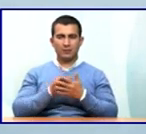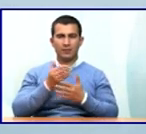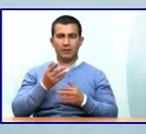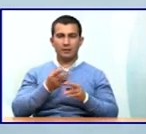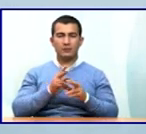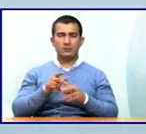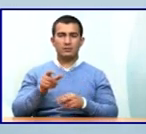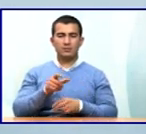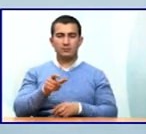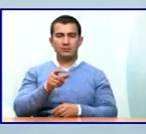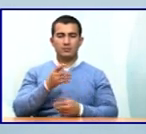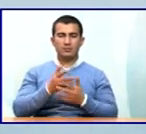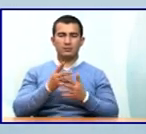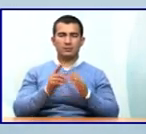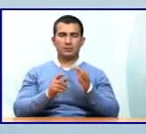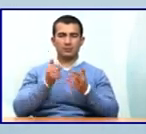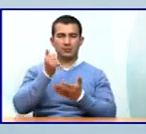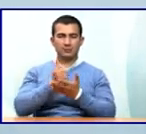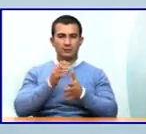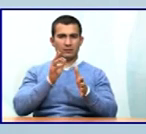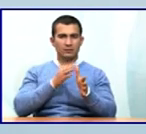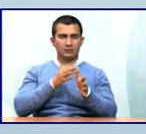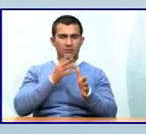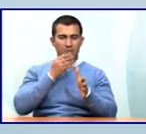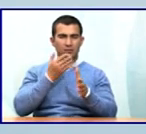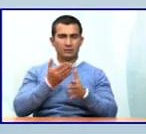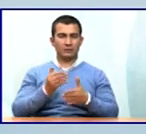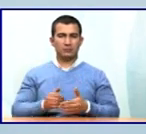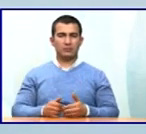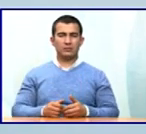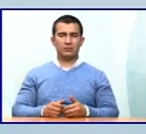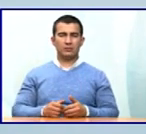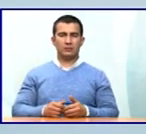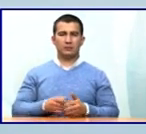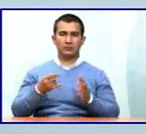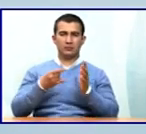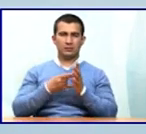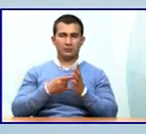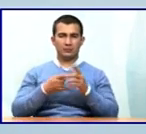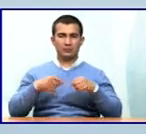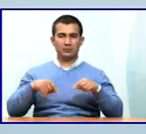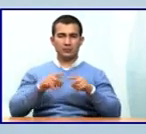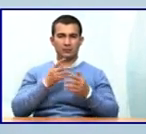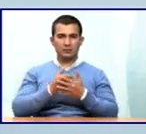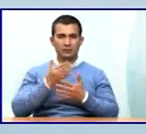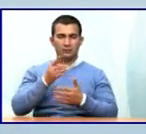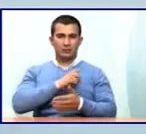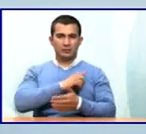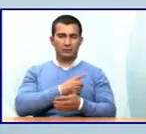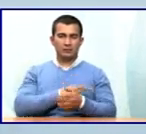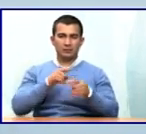qilayotgan yo'nalishini bosh barmog'imizga to'g'rilaymiz. Endi magnit maydon kuch chiziqlari bu